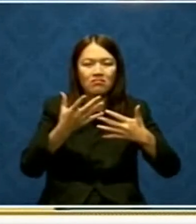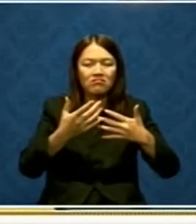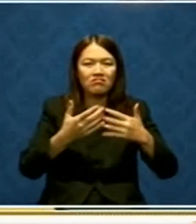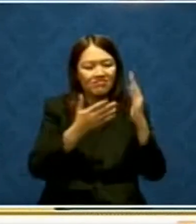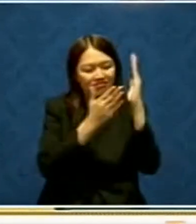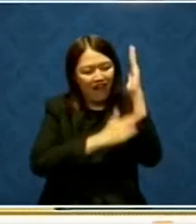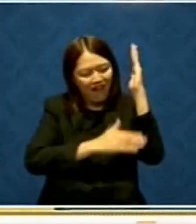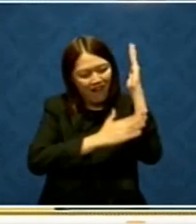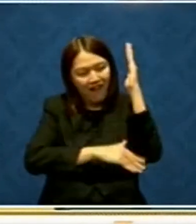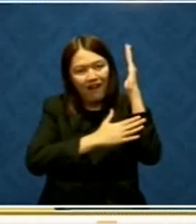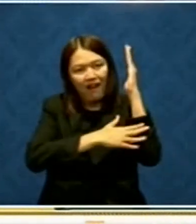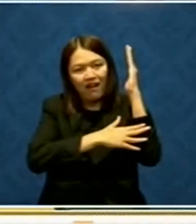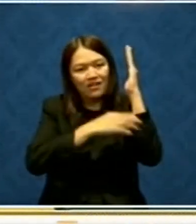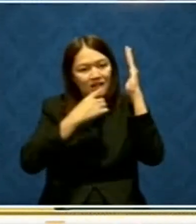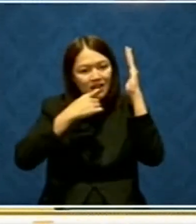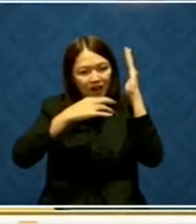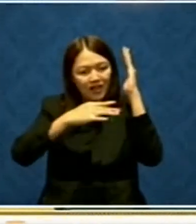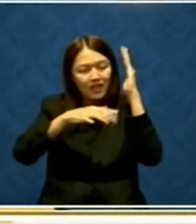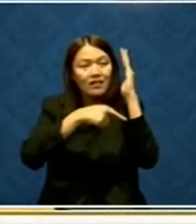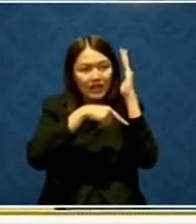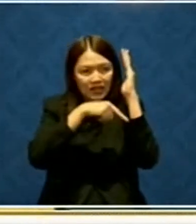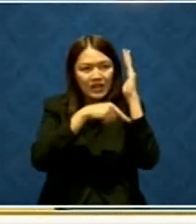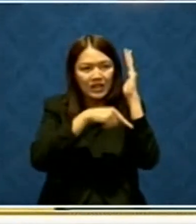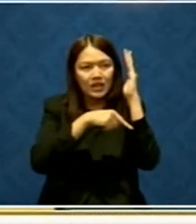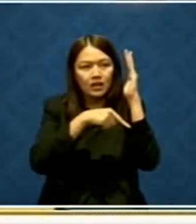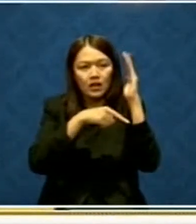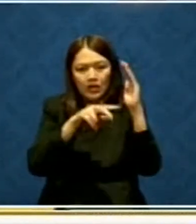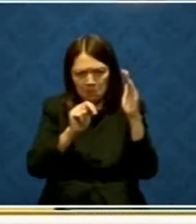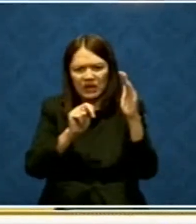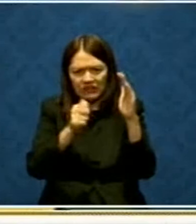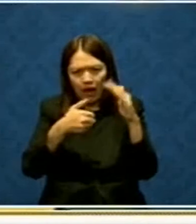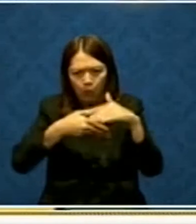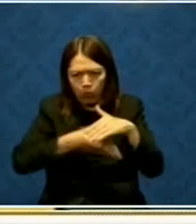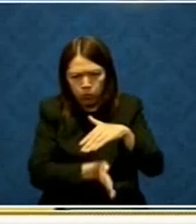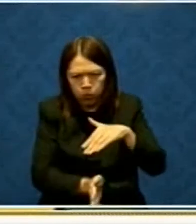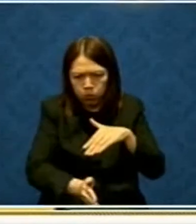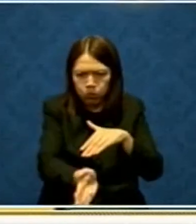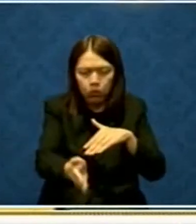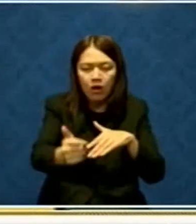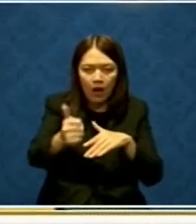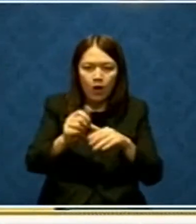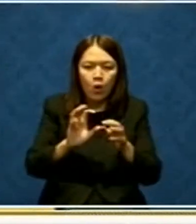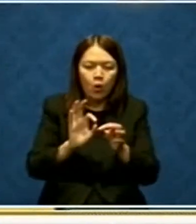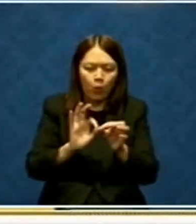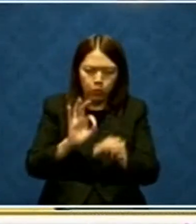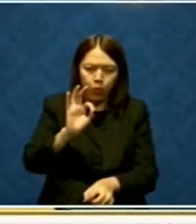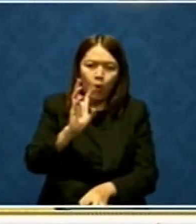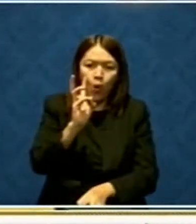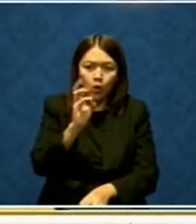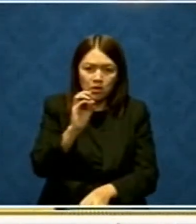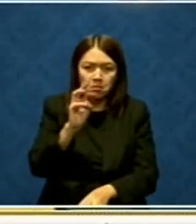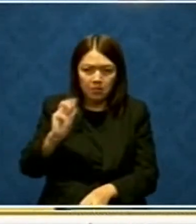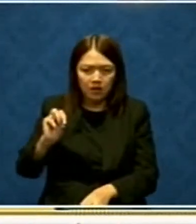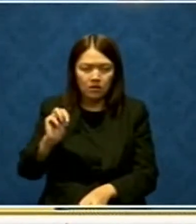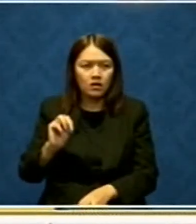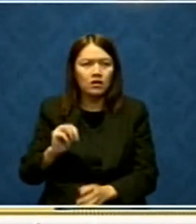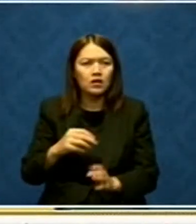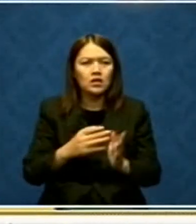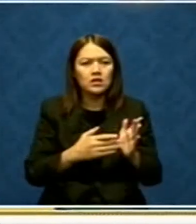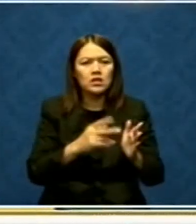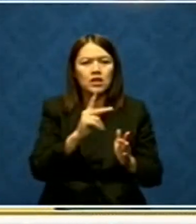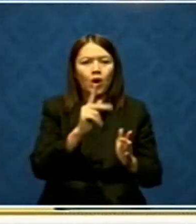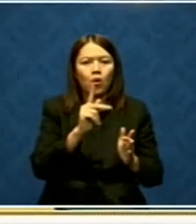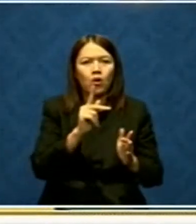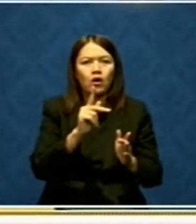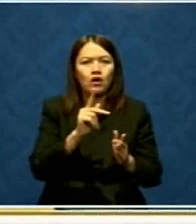สีน้ำเงินเท่านั้นเองครับที่เรือลำนี้มันจะไปได้เพราะมันเป็นพื้นที่ที่มันลึกมากกว่า60เมตรสีเขียวเนี่ยเป็นพื้น